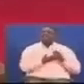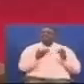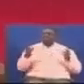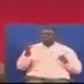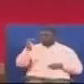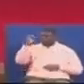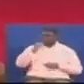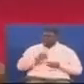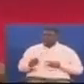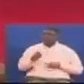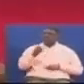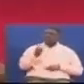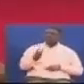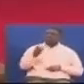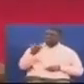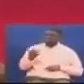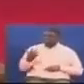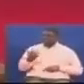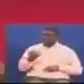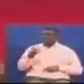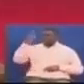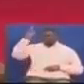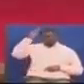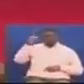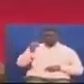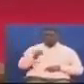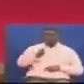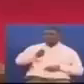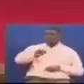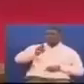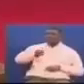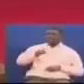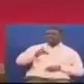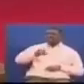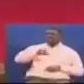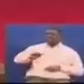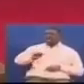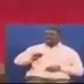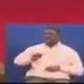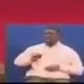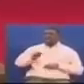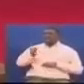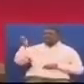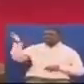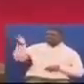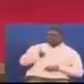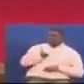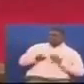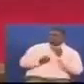na 25% kwenye nywele bandia zinazoagizwa kutoka nje ya nchi.